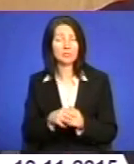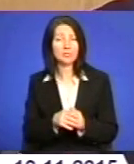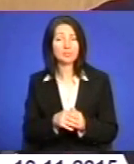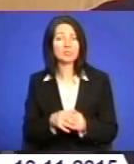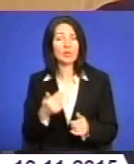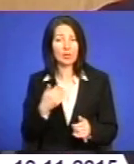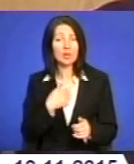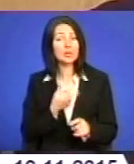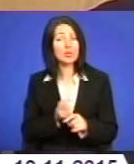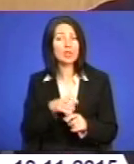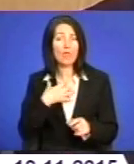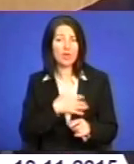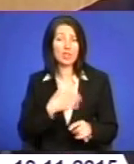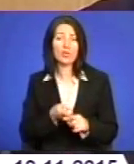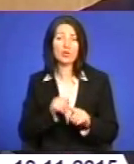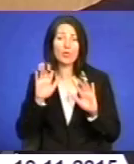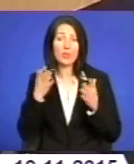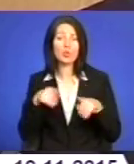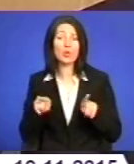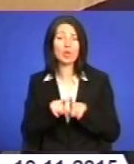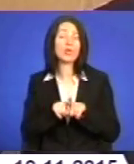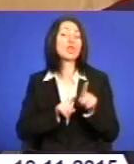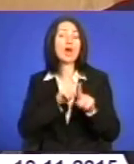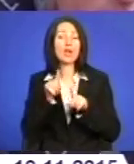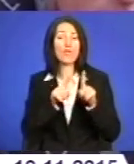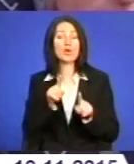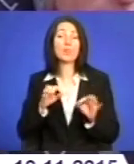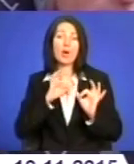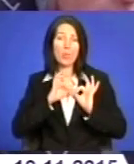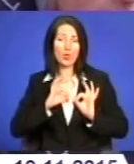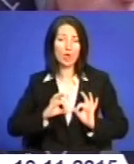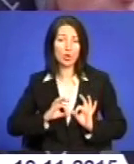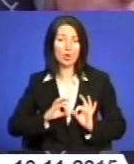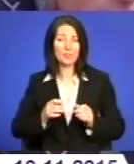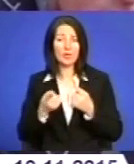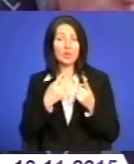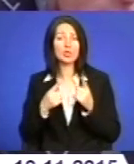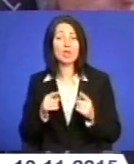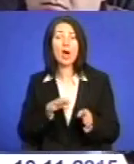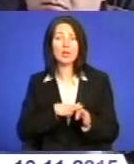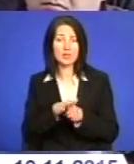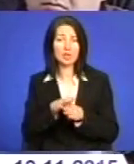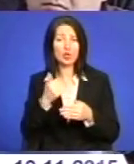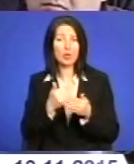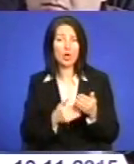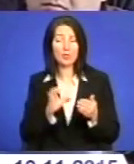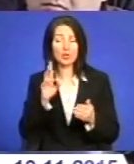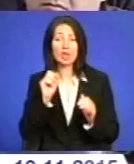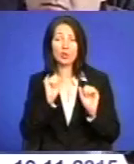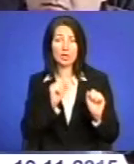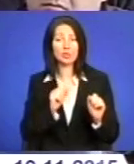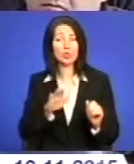нас надзвичайно важливо в цьому випадку також і реформа прокуратури. Йшлося й про реалізацію програми соціального